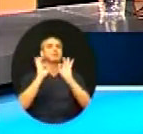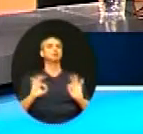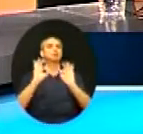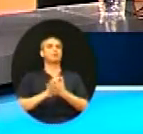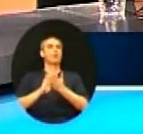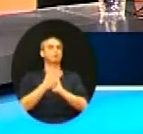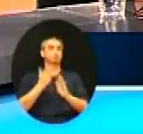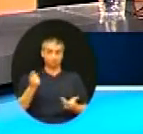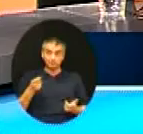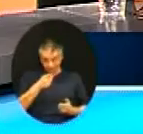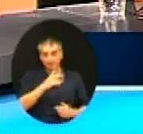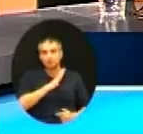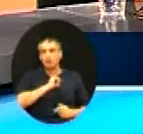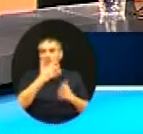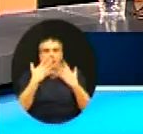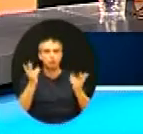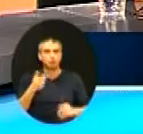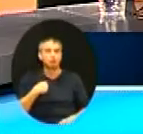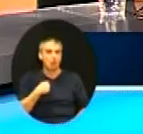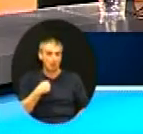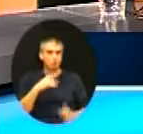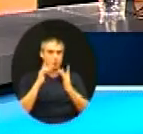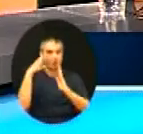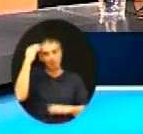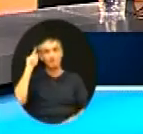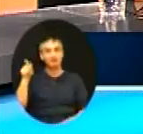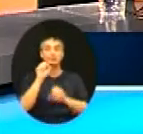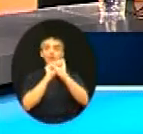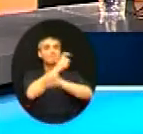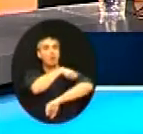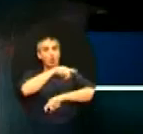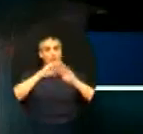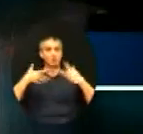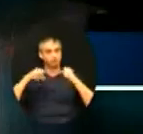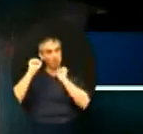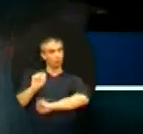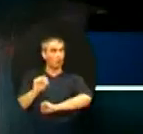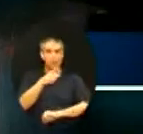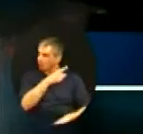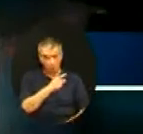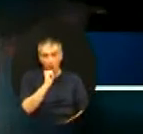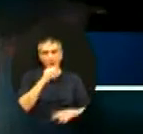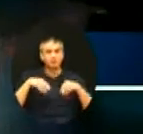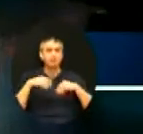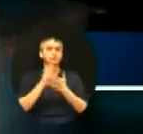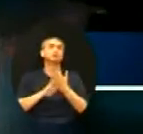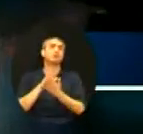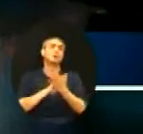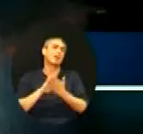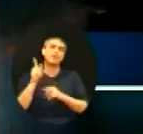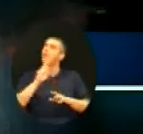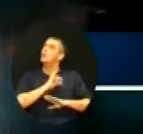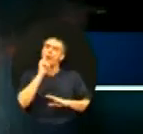כלום. זאת הסכנה הכי גדולה שיש לנו מול הפלסטינים, בתמיכת האום ומועצת הביטחון. שאתה... הוא לא רוצה להסכים איתנו, הוא לא רוצה